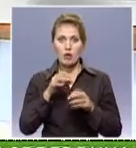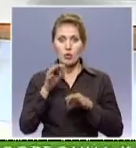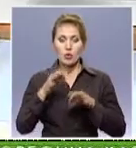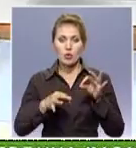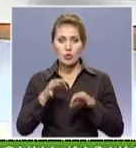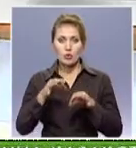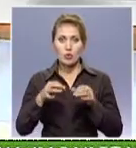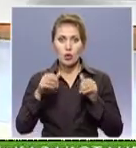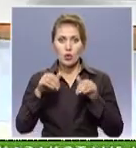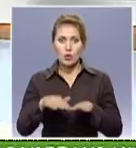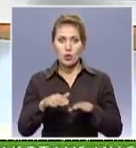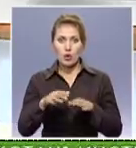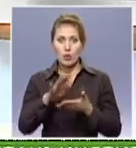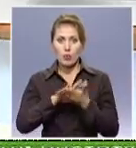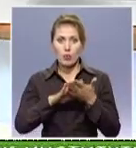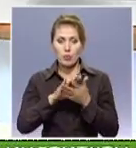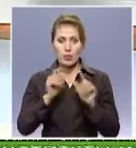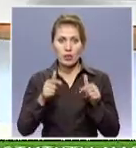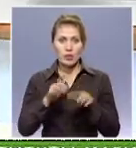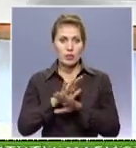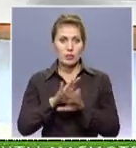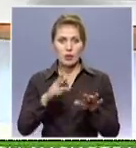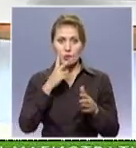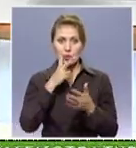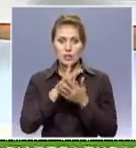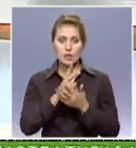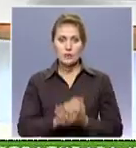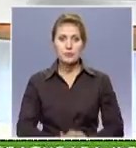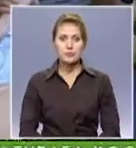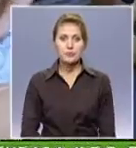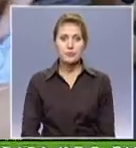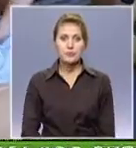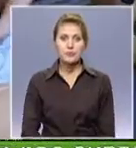соттун үкүмү менен мүлдө келишпейтиндерин жеткизди.